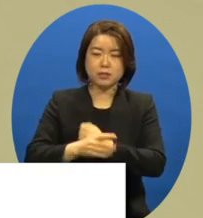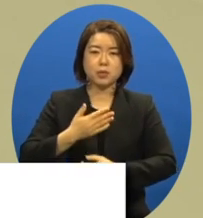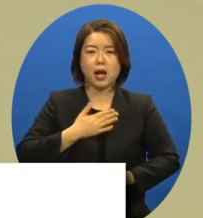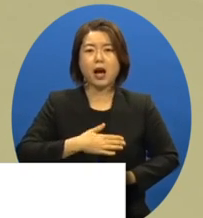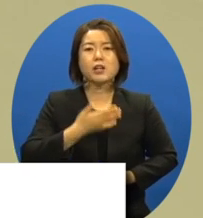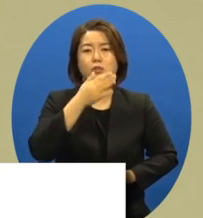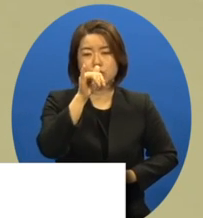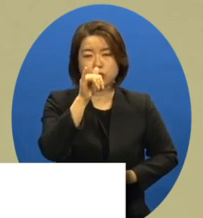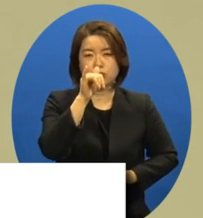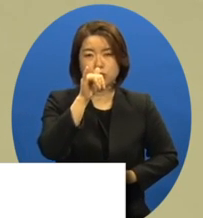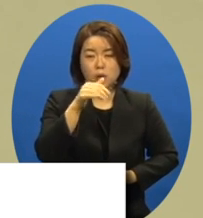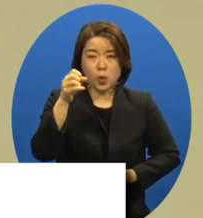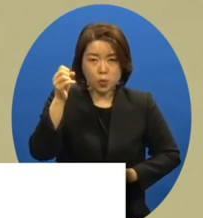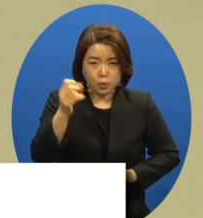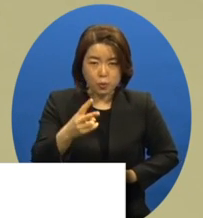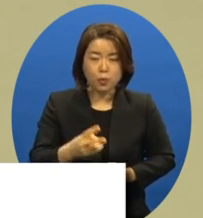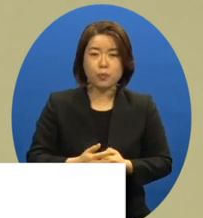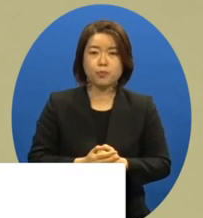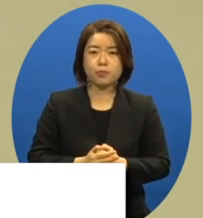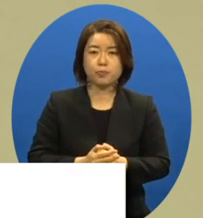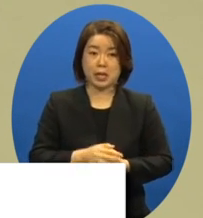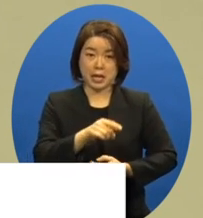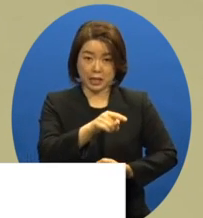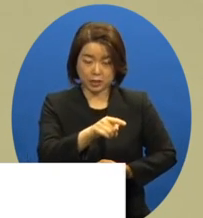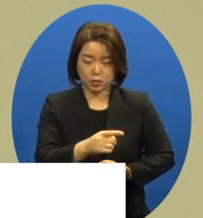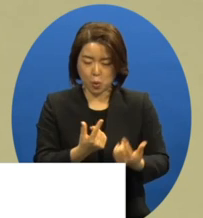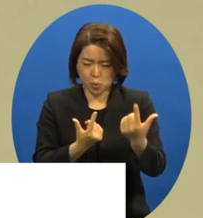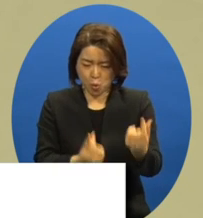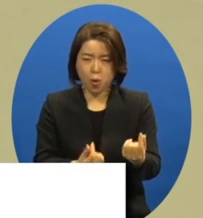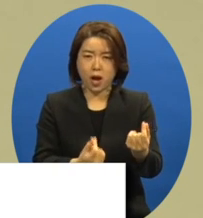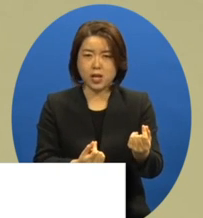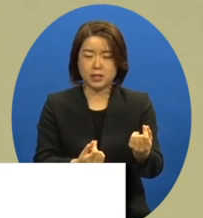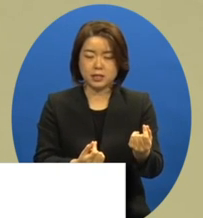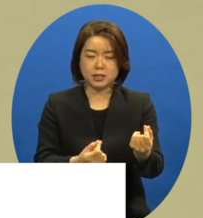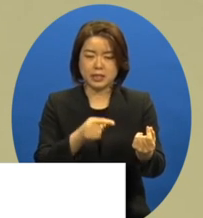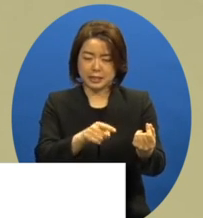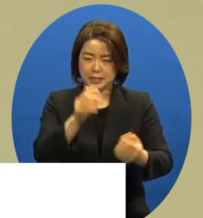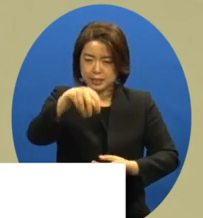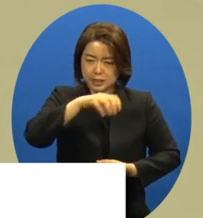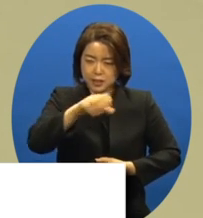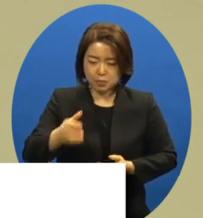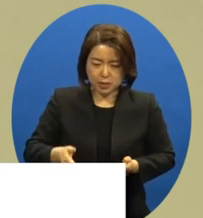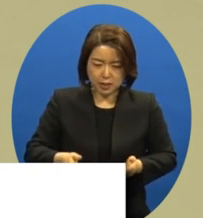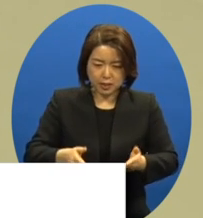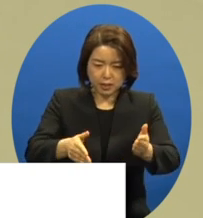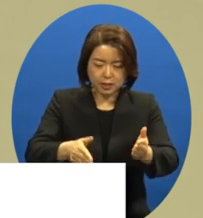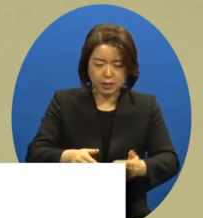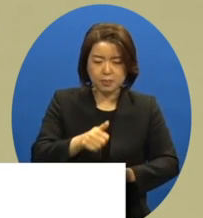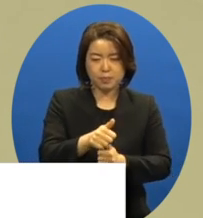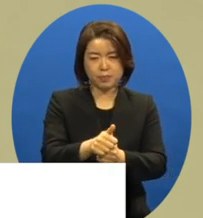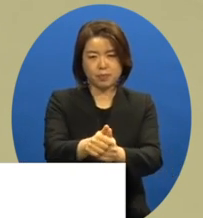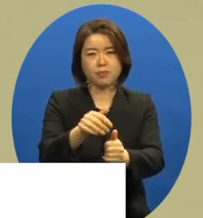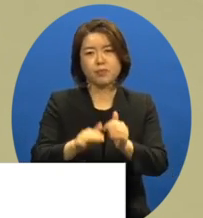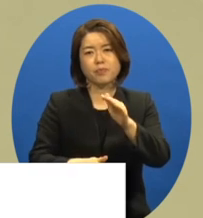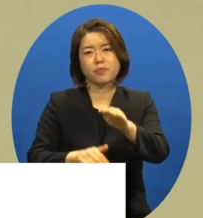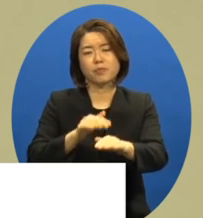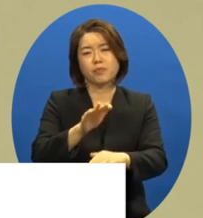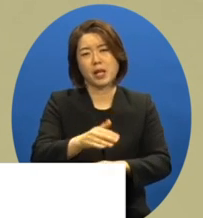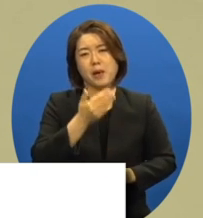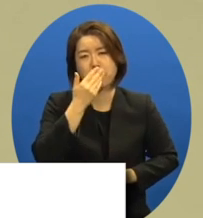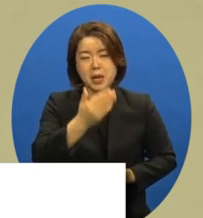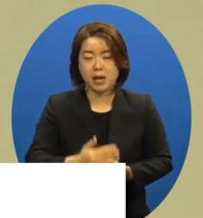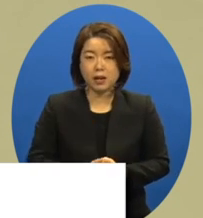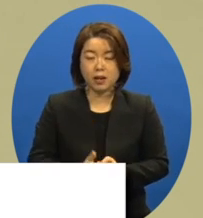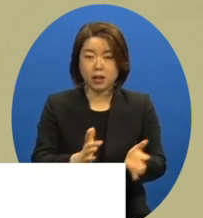되고 그리고 그도 동일하게 그 십자가의 길을 따라갈 수 있다는 겁니다.